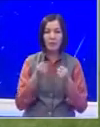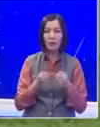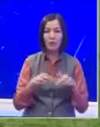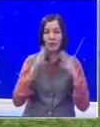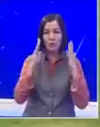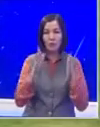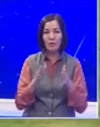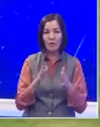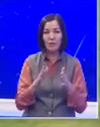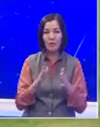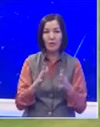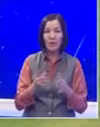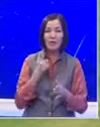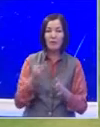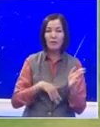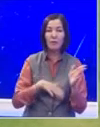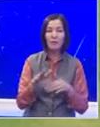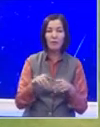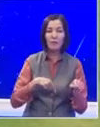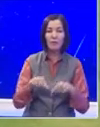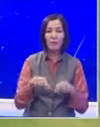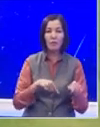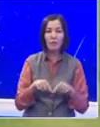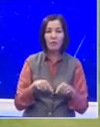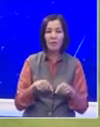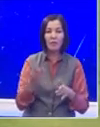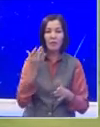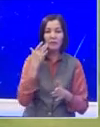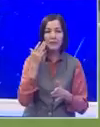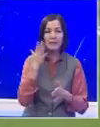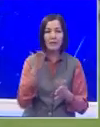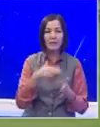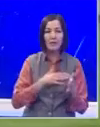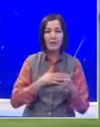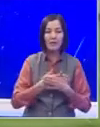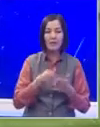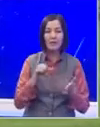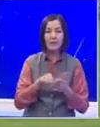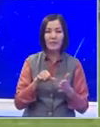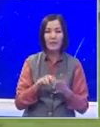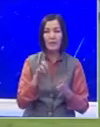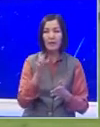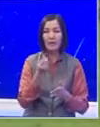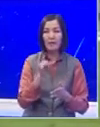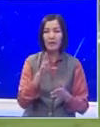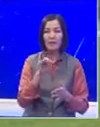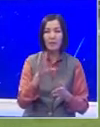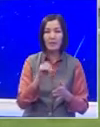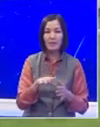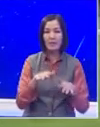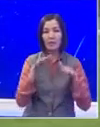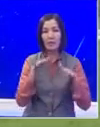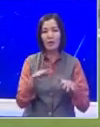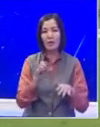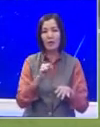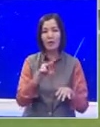қойылды. Шеберлігі жетілген жас аяқ доп шеберлері шеттерінен ел көзіне түсіп жүр. Соның бірі Байсерке құрамасының шабуылшысы Әли